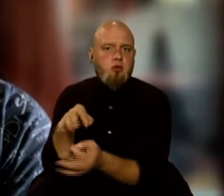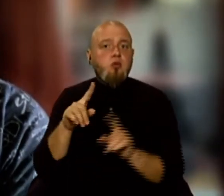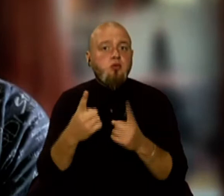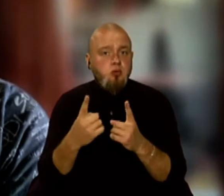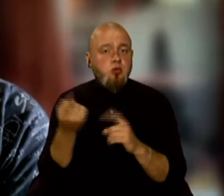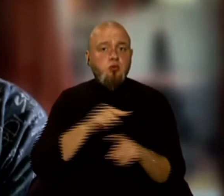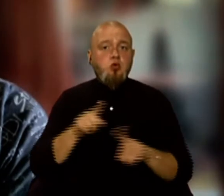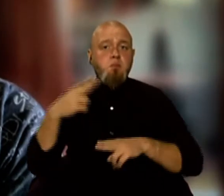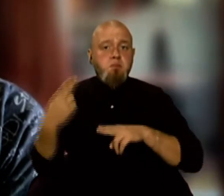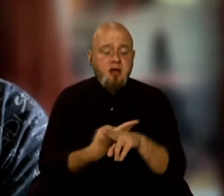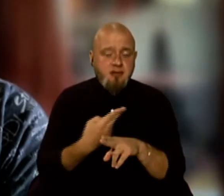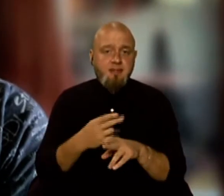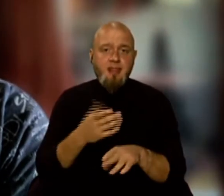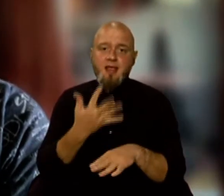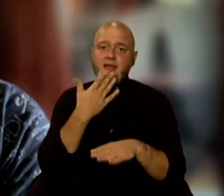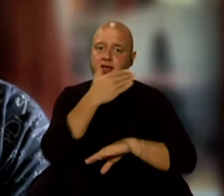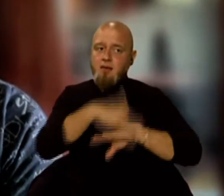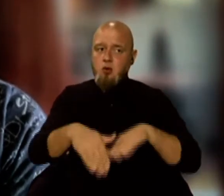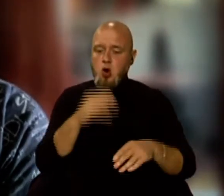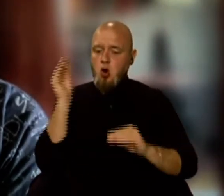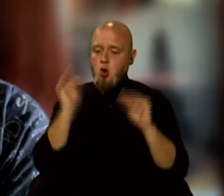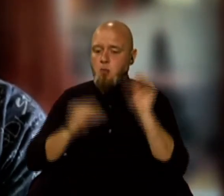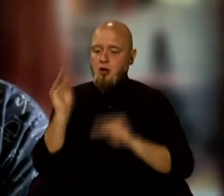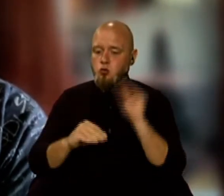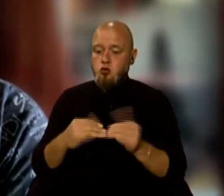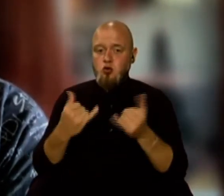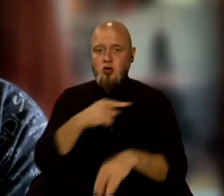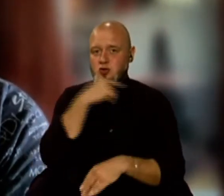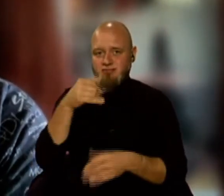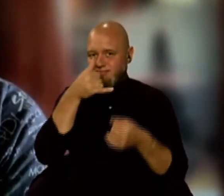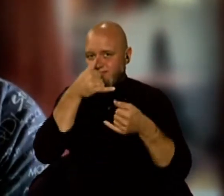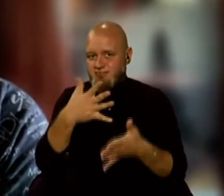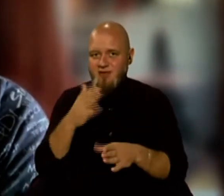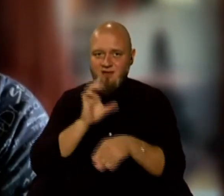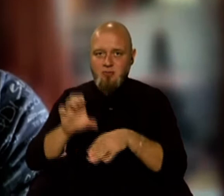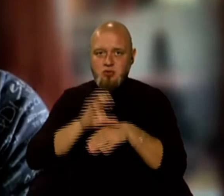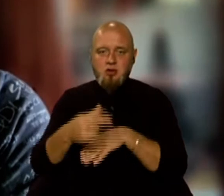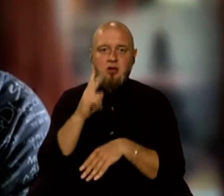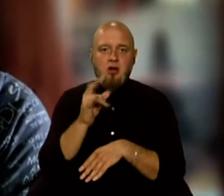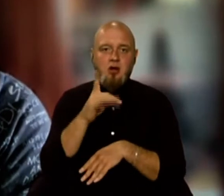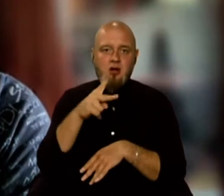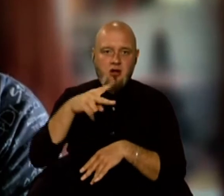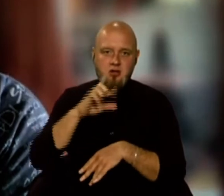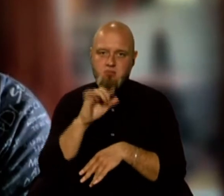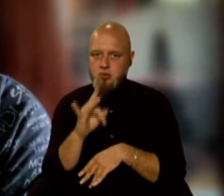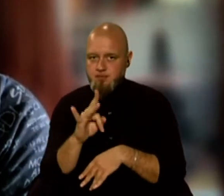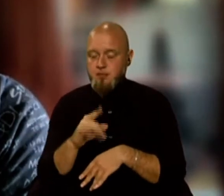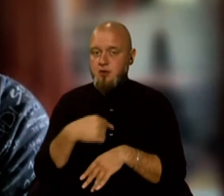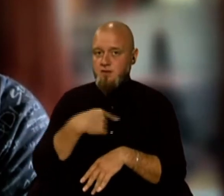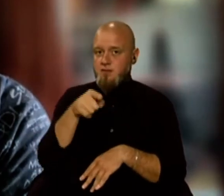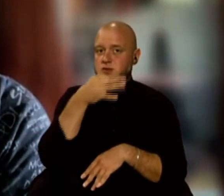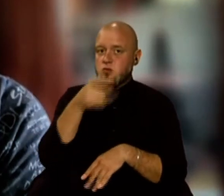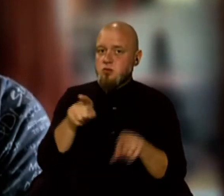Тому що без імпортних комплектуючих сьогодні Росія не здатна випускати калібри. Але я вам скажу так,